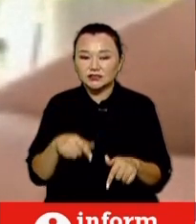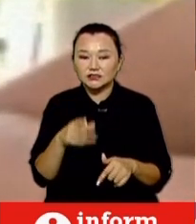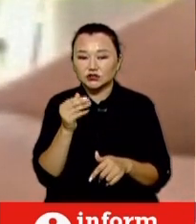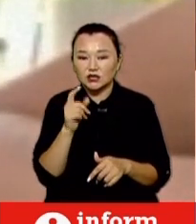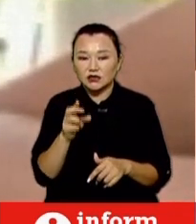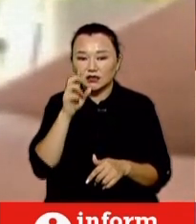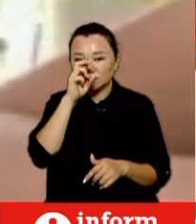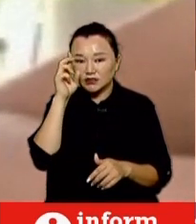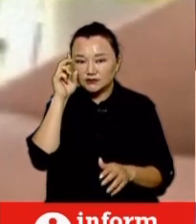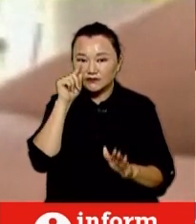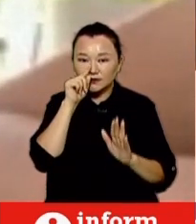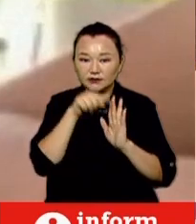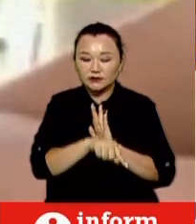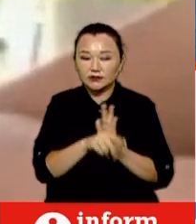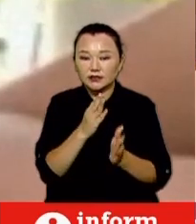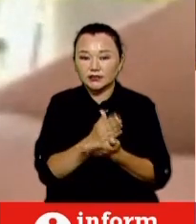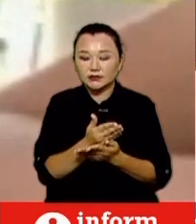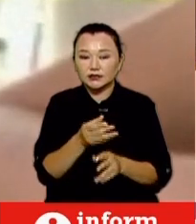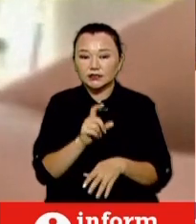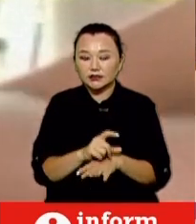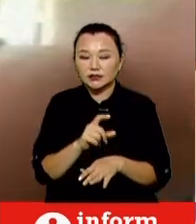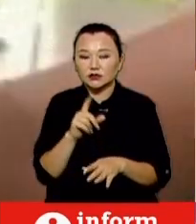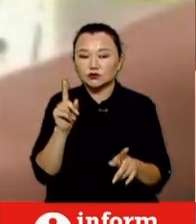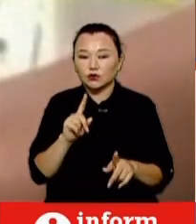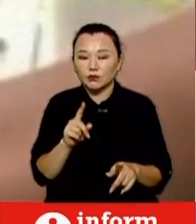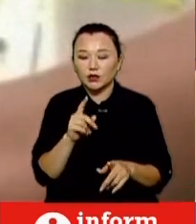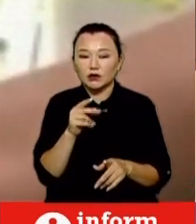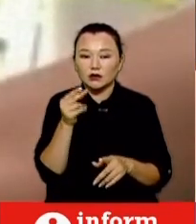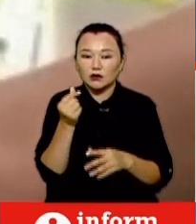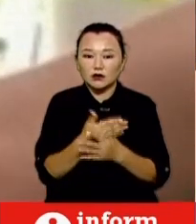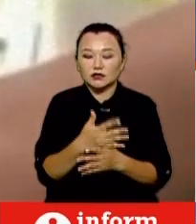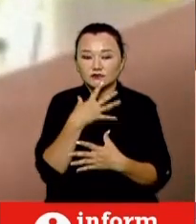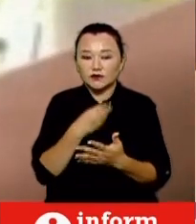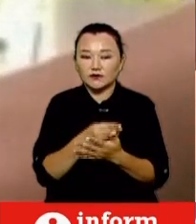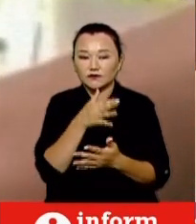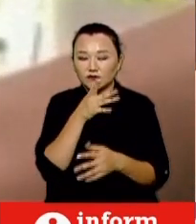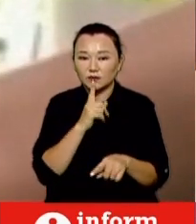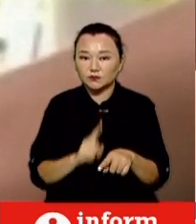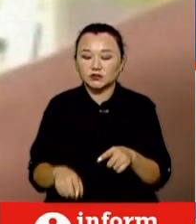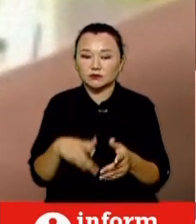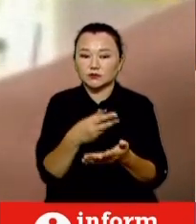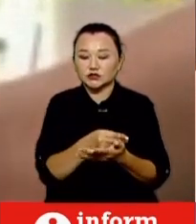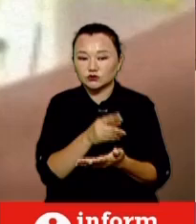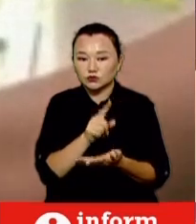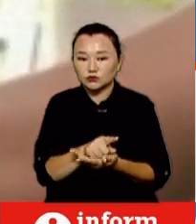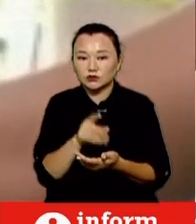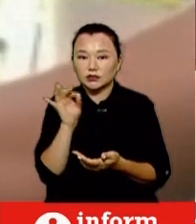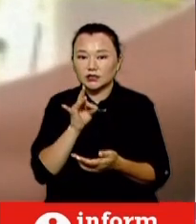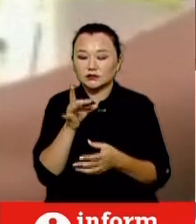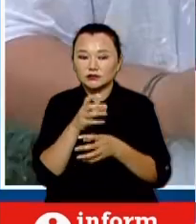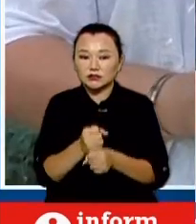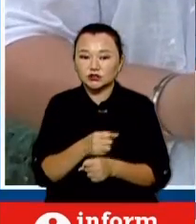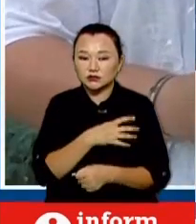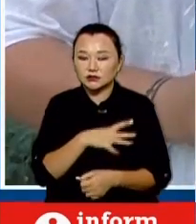стороны государства. Вот эти, чтобы субсидии своевременно выплачивались, их объем не